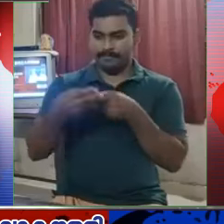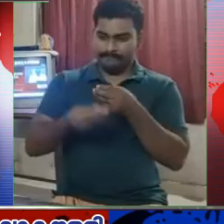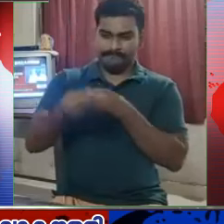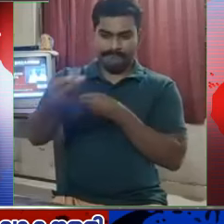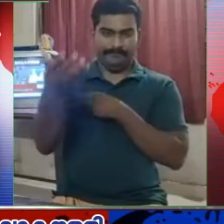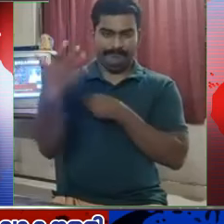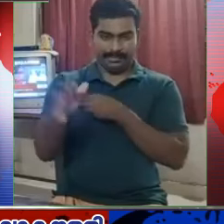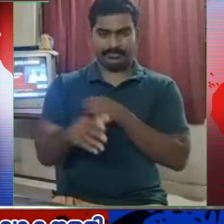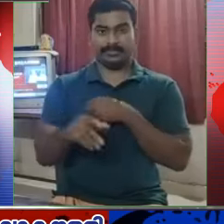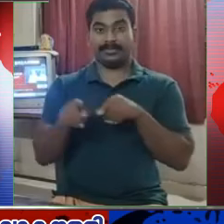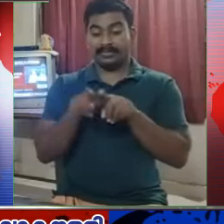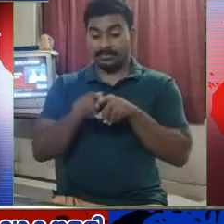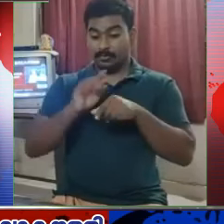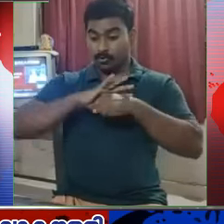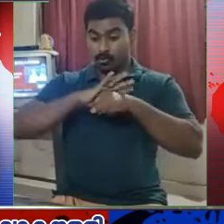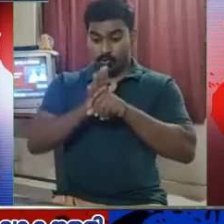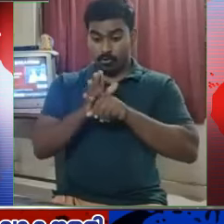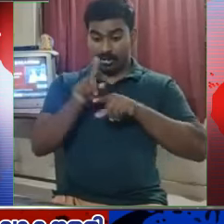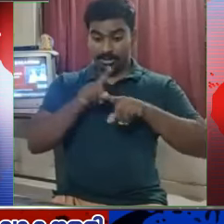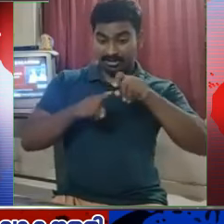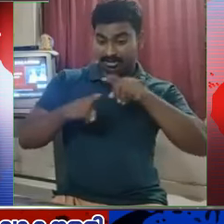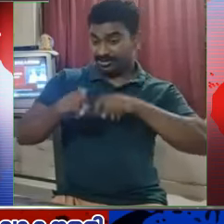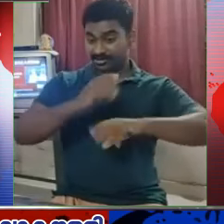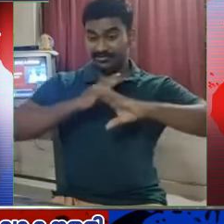വിതരണത്തിൽ പ്രശ്നങ്ങളുള്ളതായി